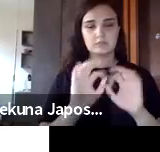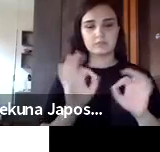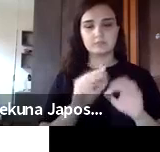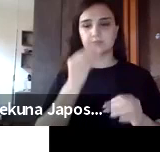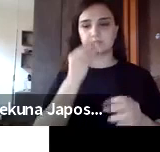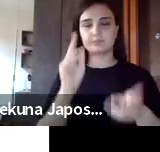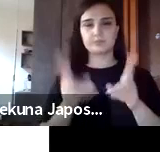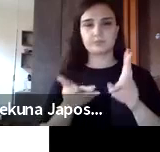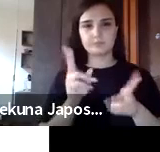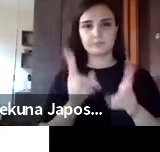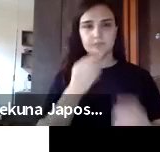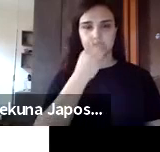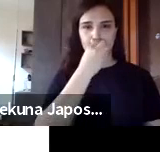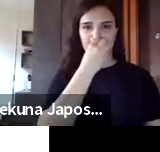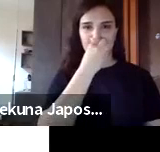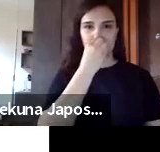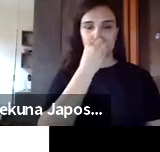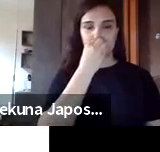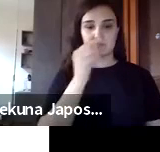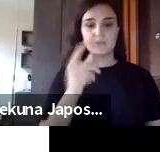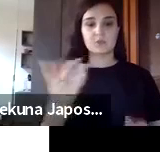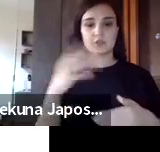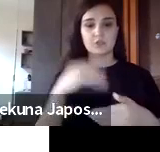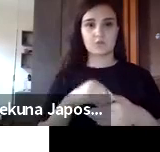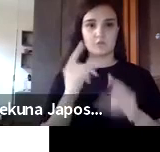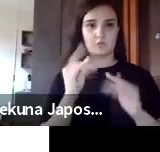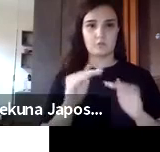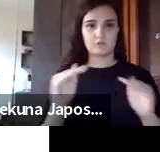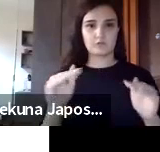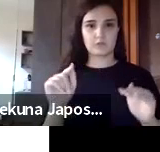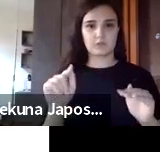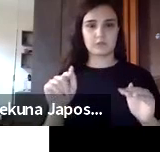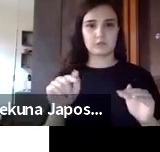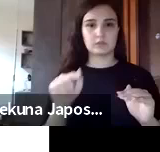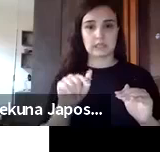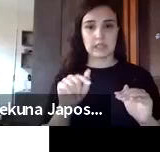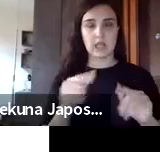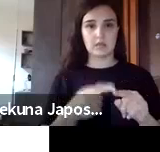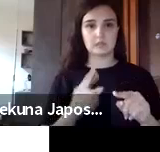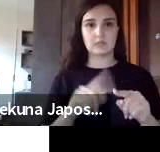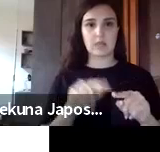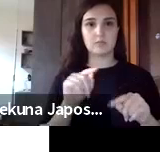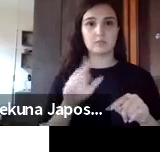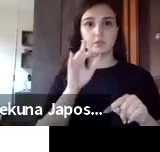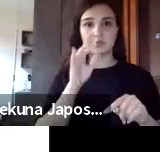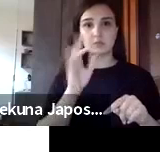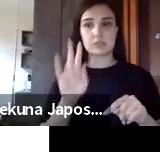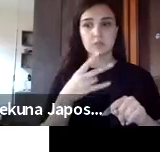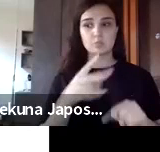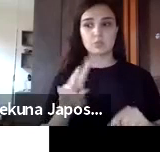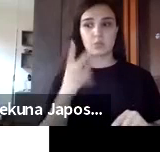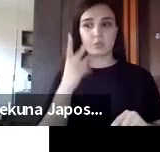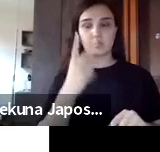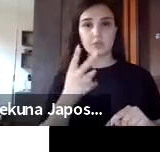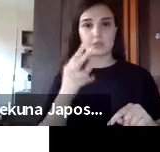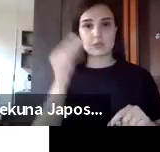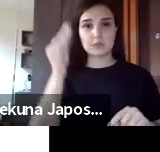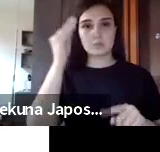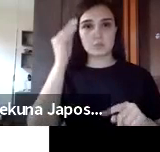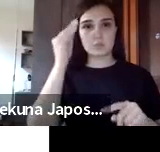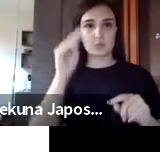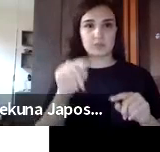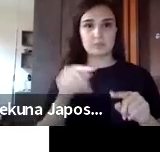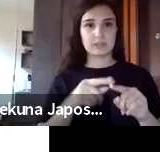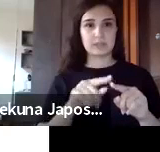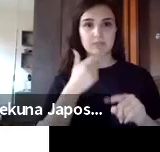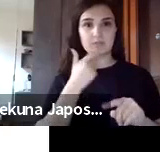სადილის მომზადებაზე არის, აქ ჩავრთო სწორედ ბავშვი. აქ ამ დროს კი არ უღუროს მულტფილმს ბავშვმა,